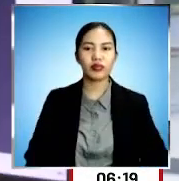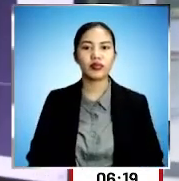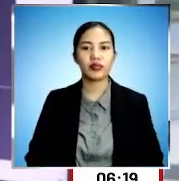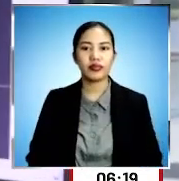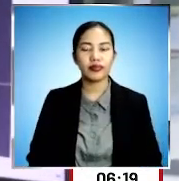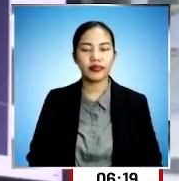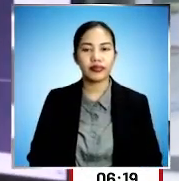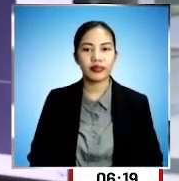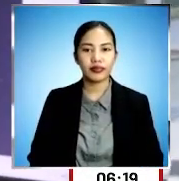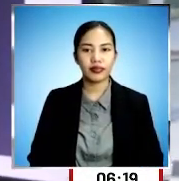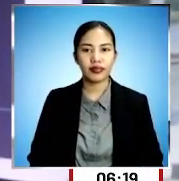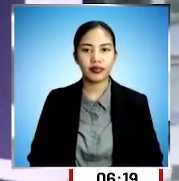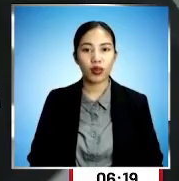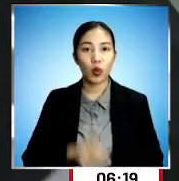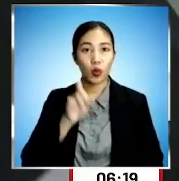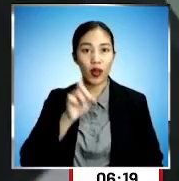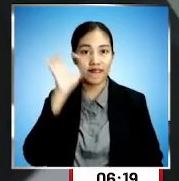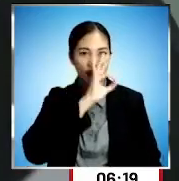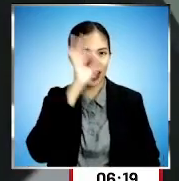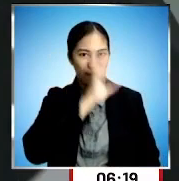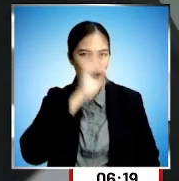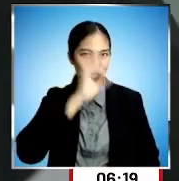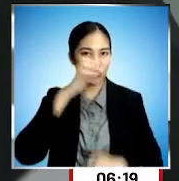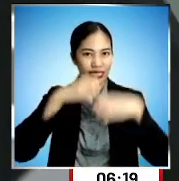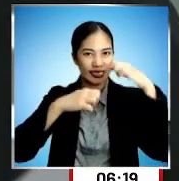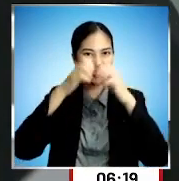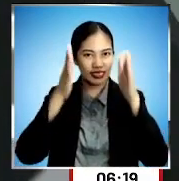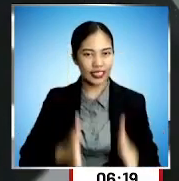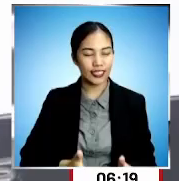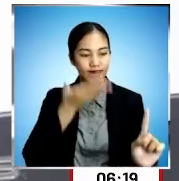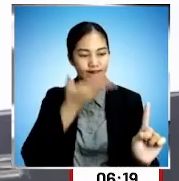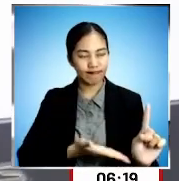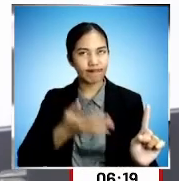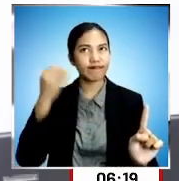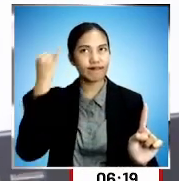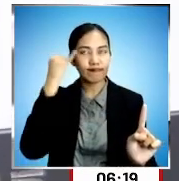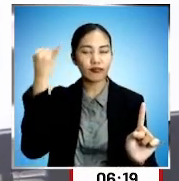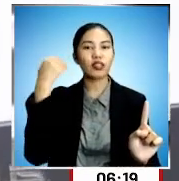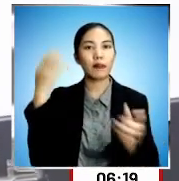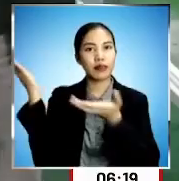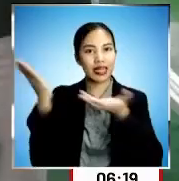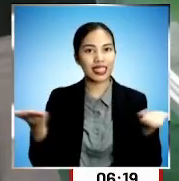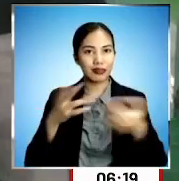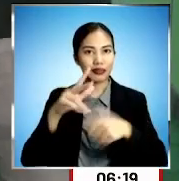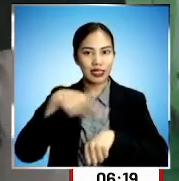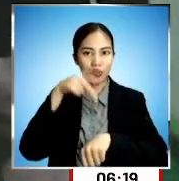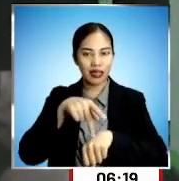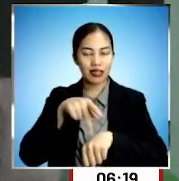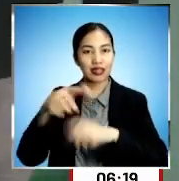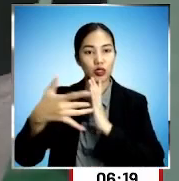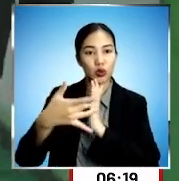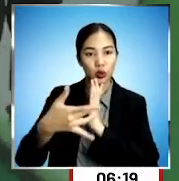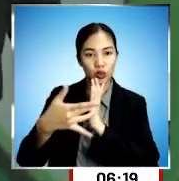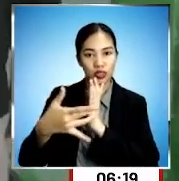Isang Pinoy structural engineer ang nagdala sa bansa ng posible raw makapagligtas ng mga buhay at ari-arian kung